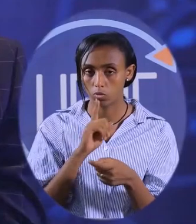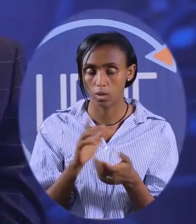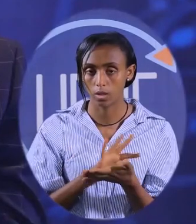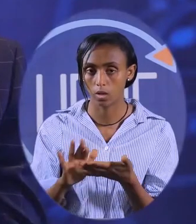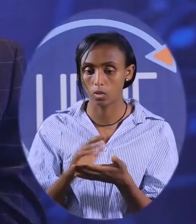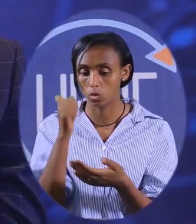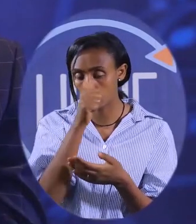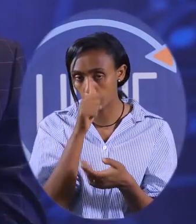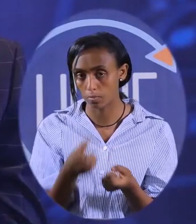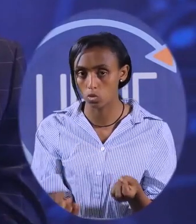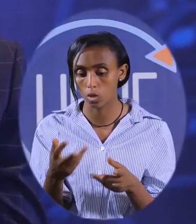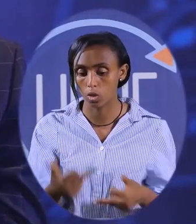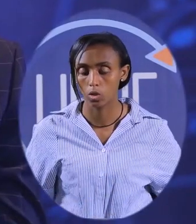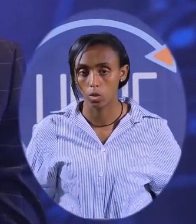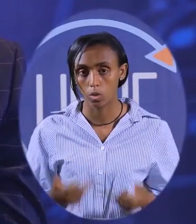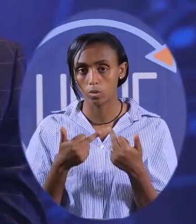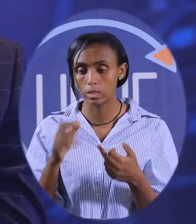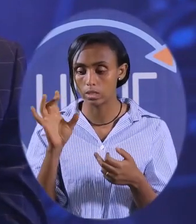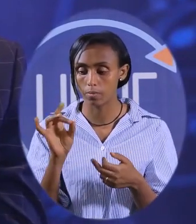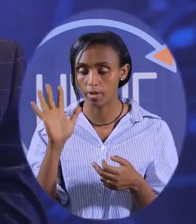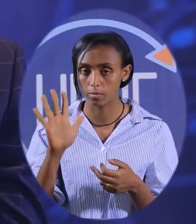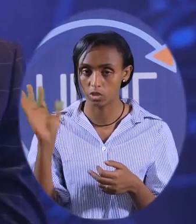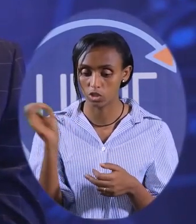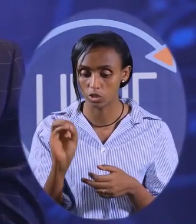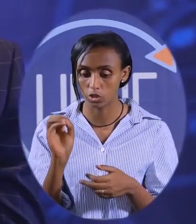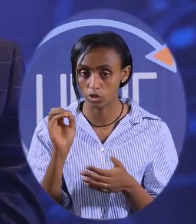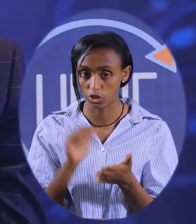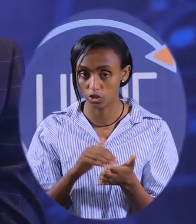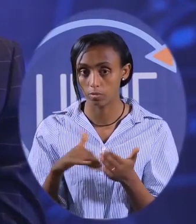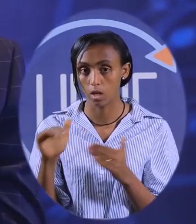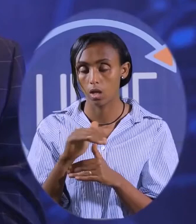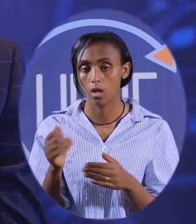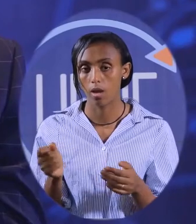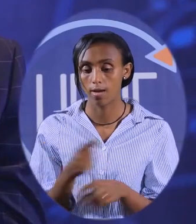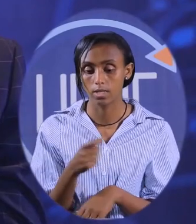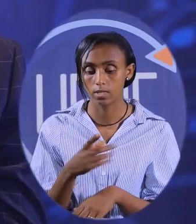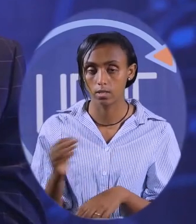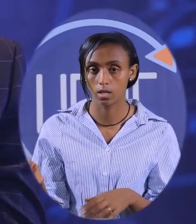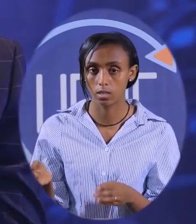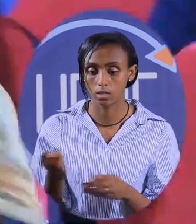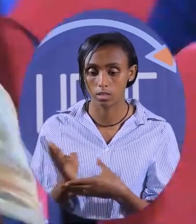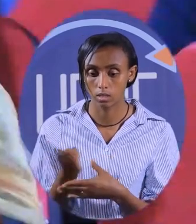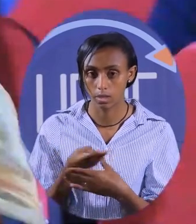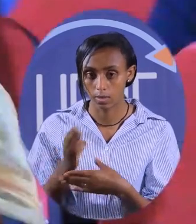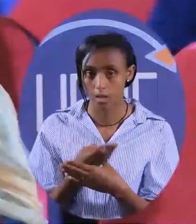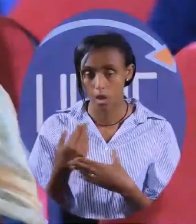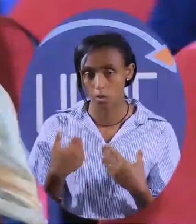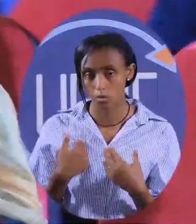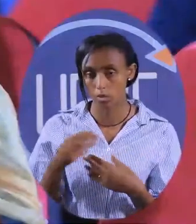የኢትዮጵያ ብዝሃ ህይወት ኢንስቲትዩሽን ኢትዮጵያ ውስጥ ከ85000 በላይ አዝርትና ሰብል አሉኝ።